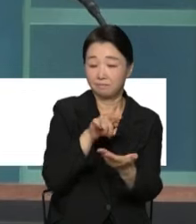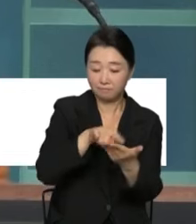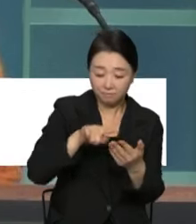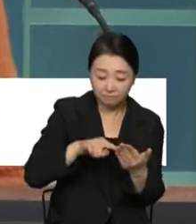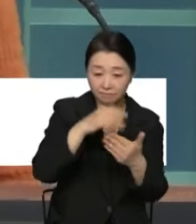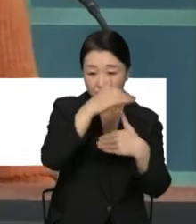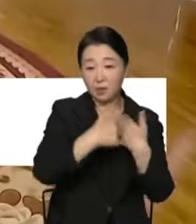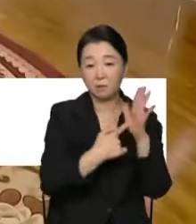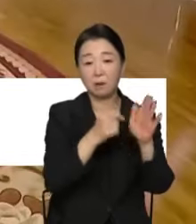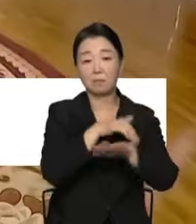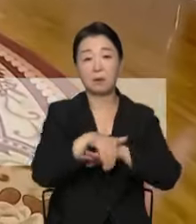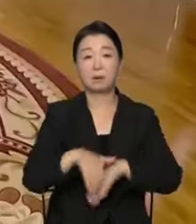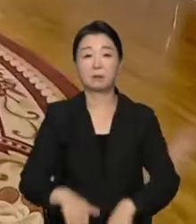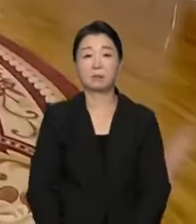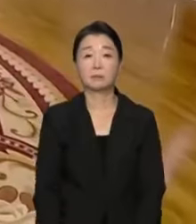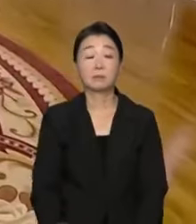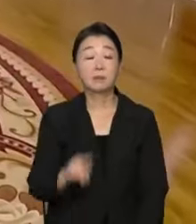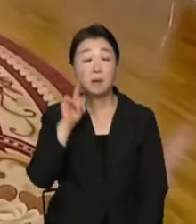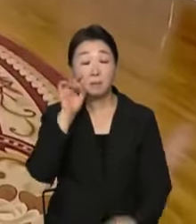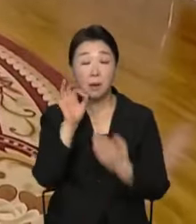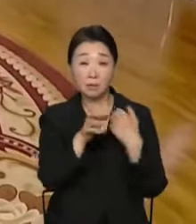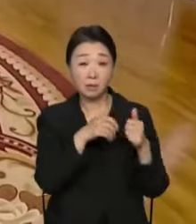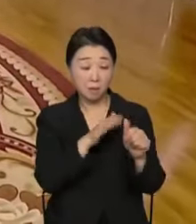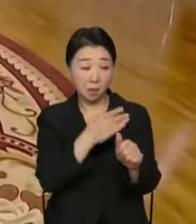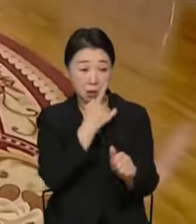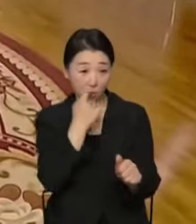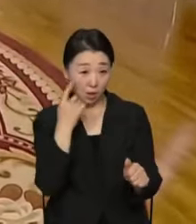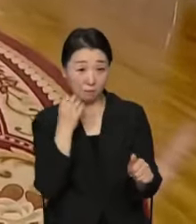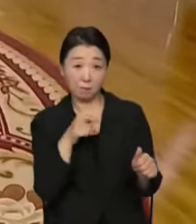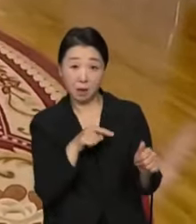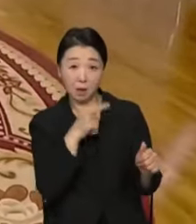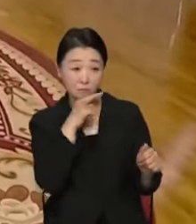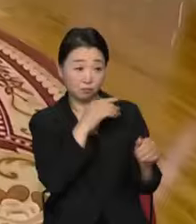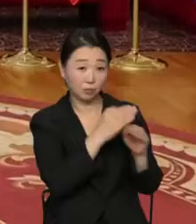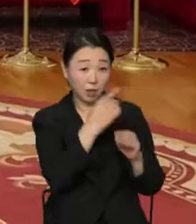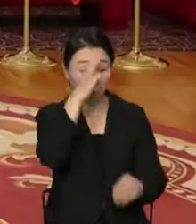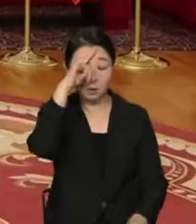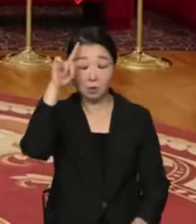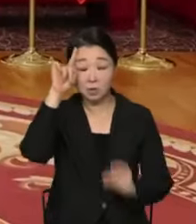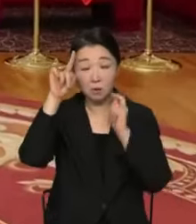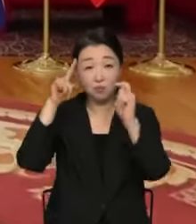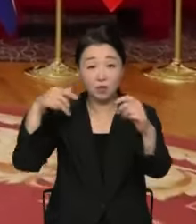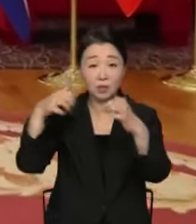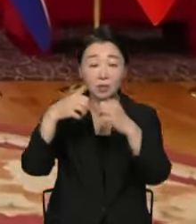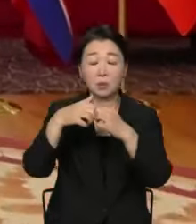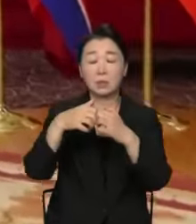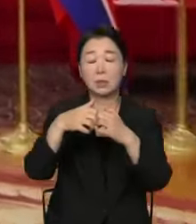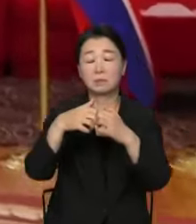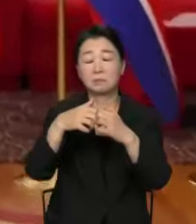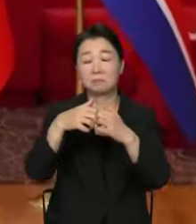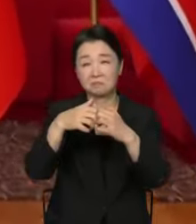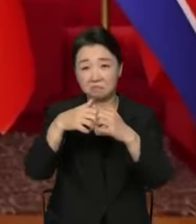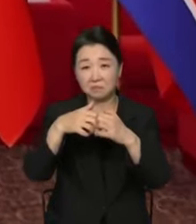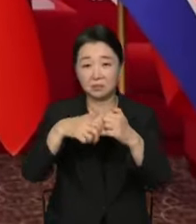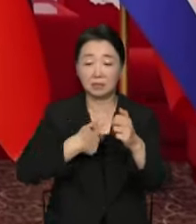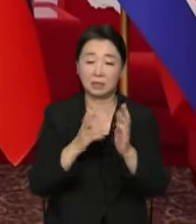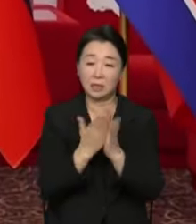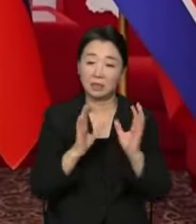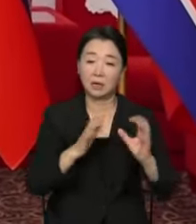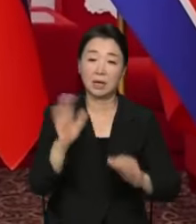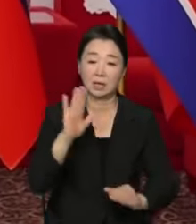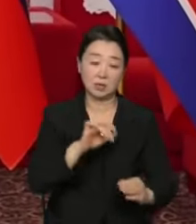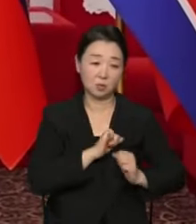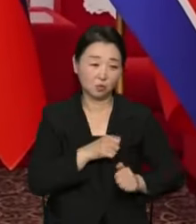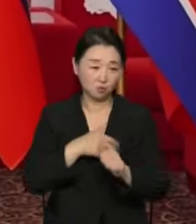Russian aggression. 만일 파병이 사실로 확인되면 북한은 러시아 우크라이나 전쟁 당사국이 아닌데도 전투병을